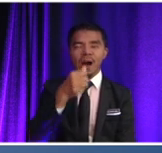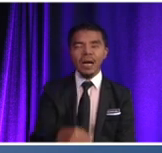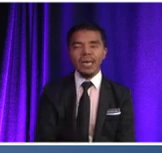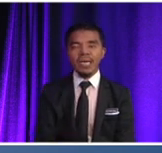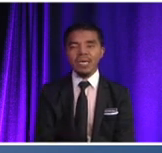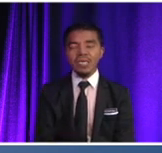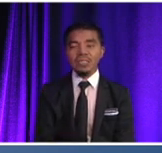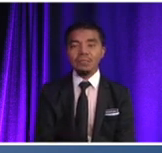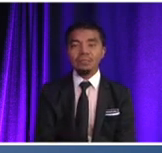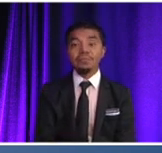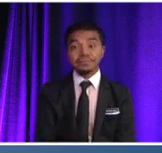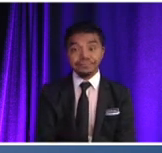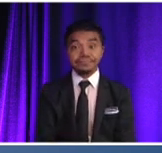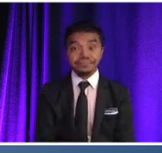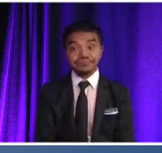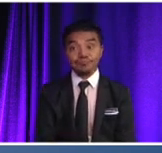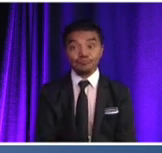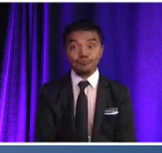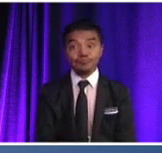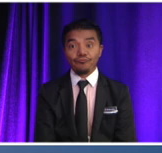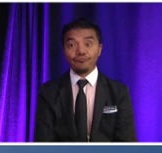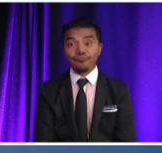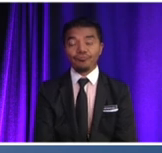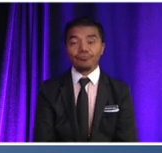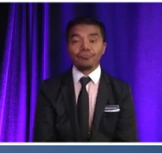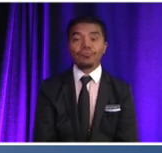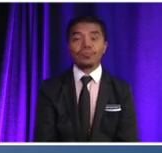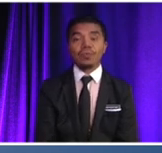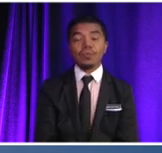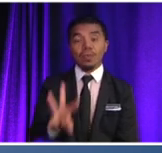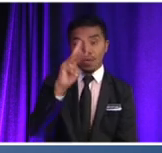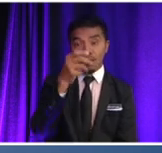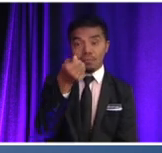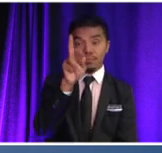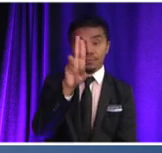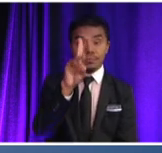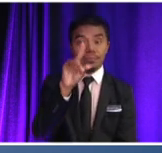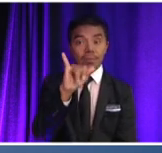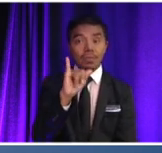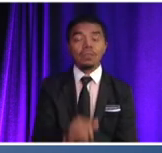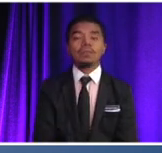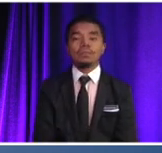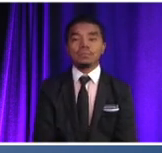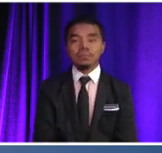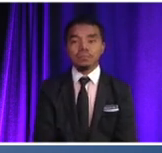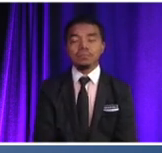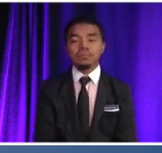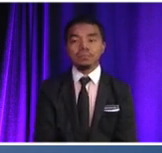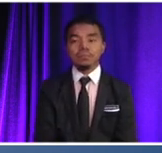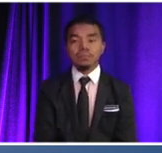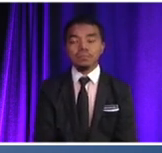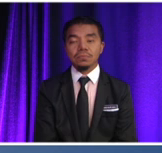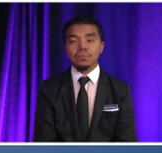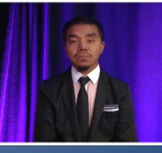memasarkan produk Agro makanan yang ketiga ialah logo Mardi fungsinya ialah meningkatkan